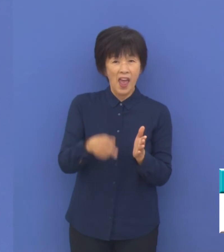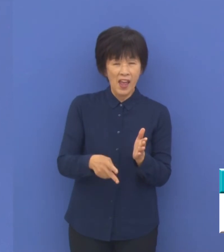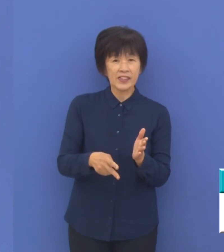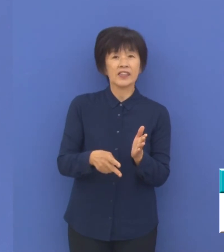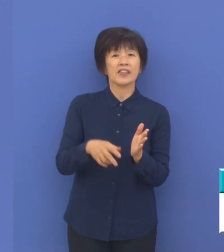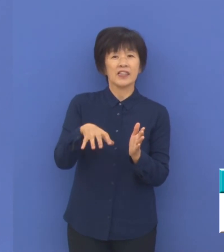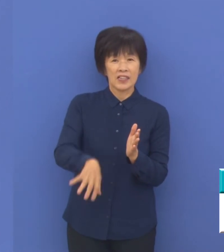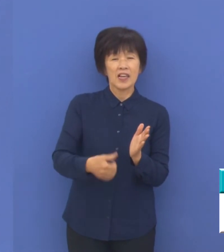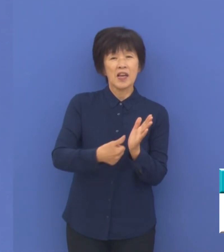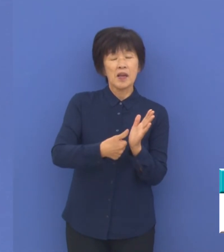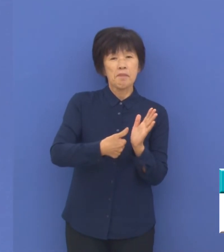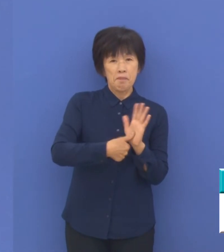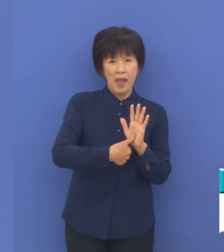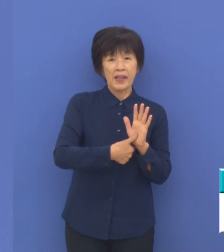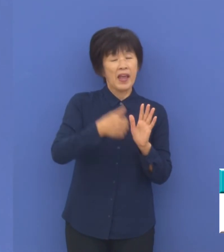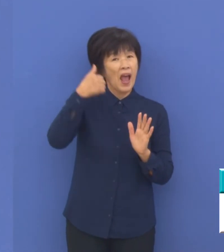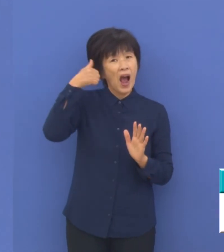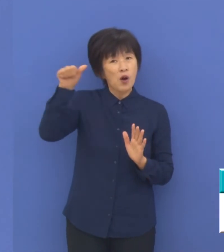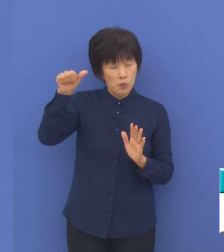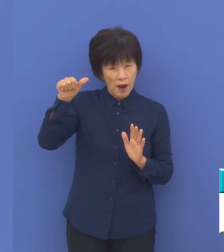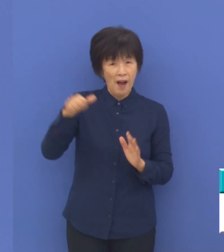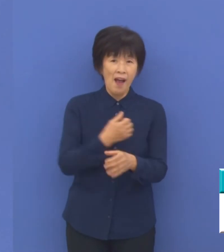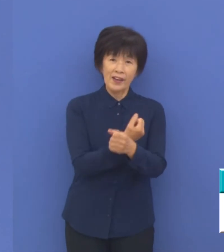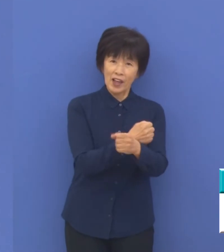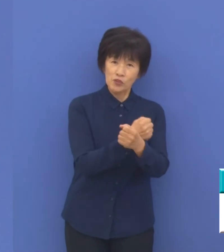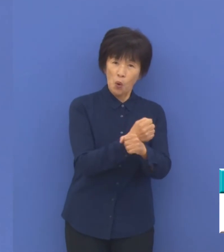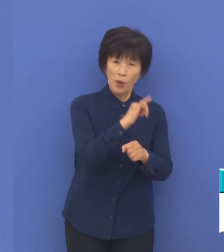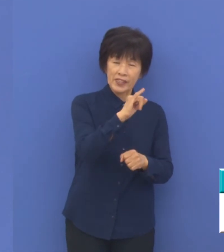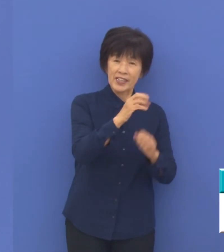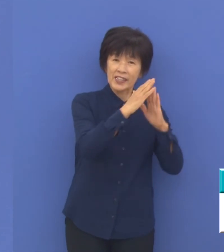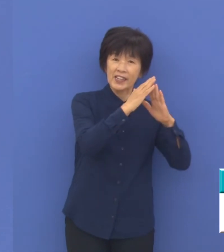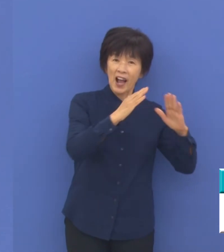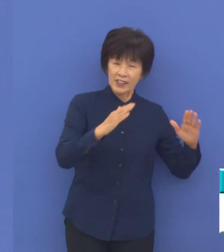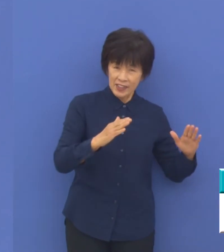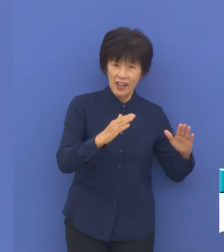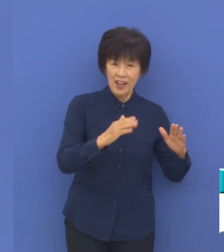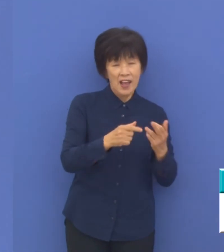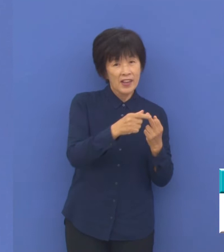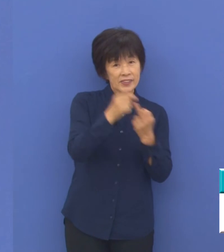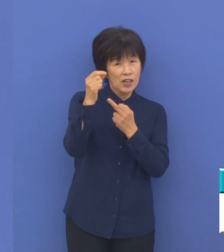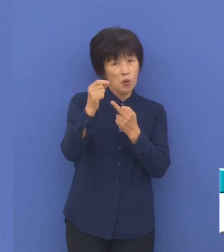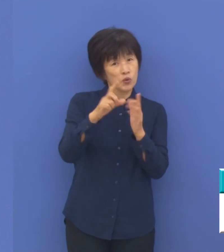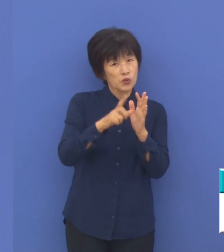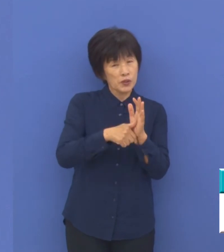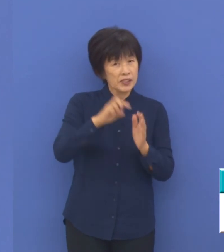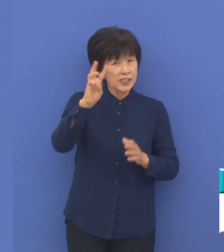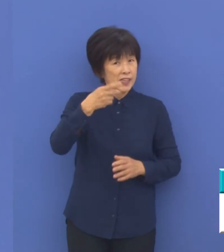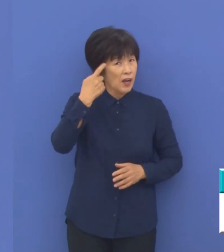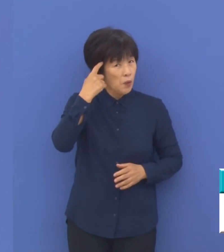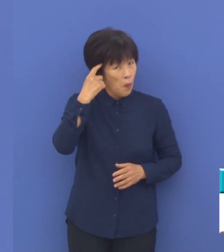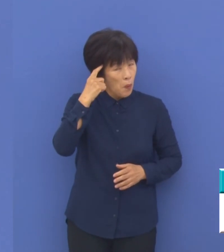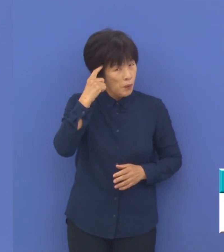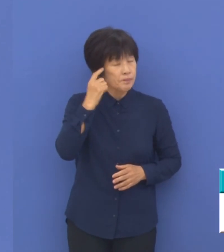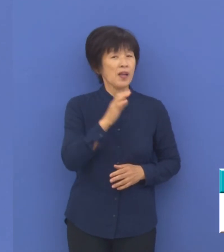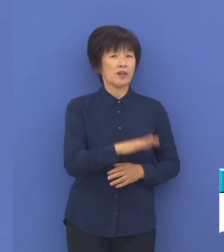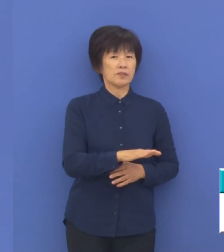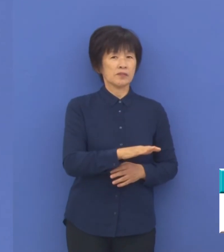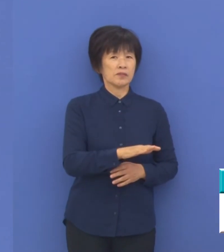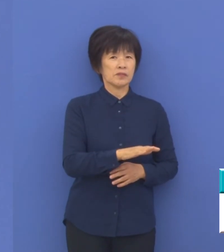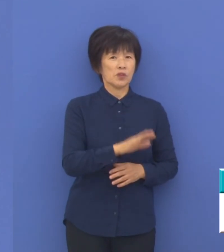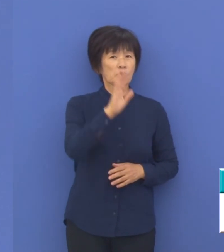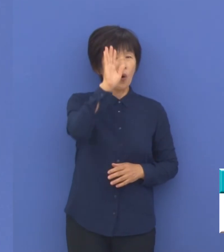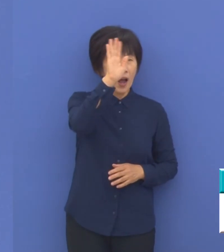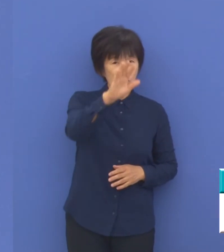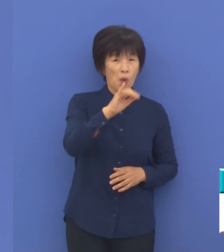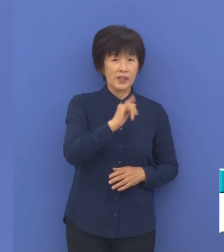らしい新幹線駅名等検討委員会で選考の際に参考とされその後委員会